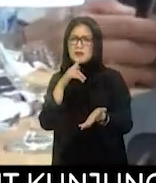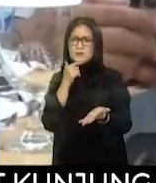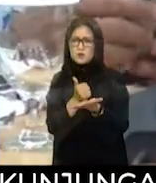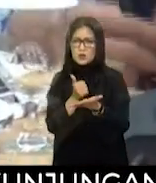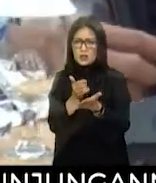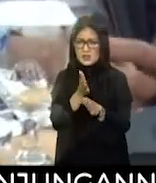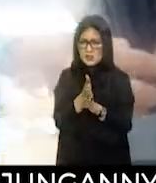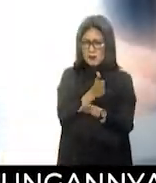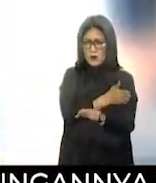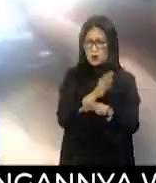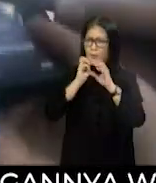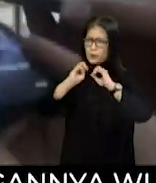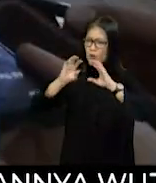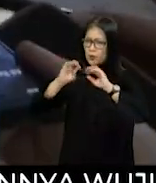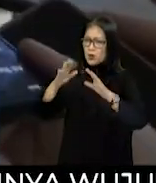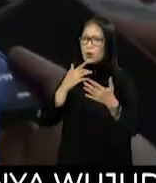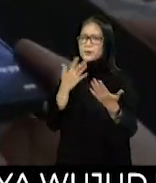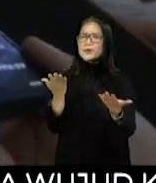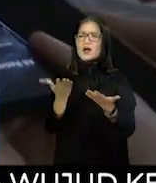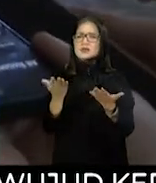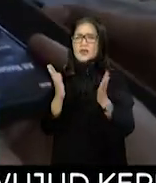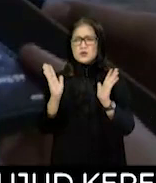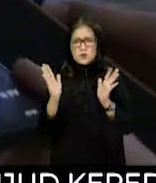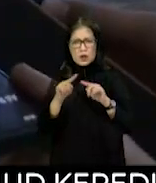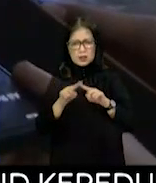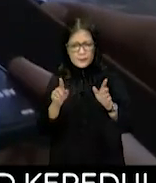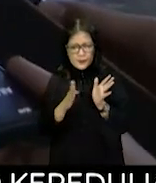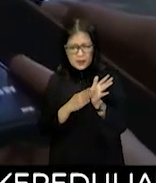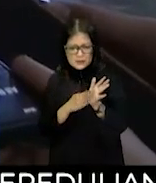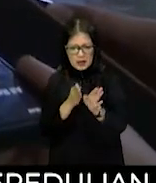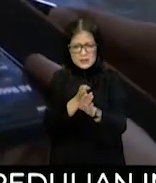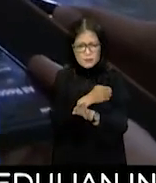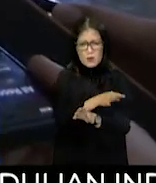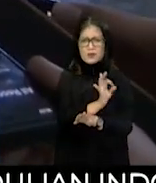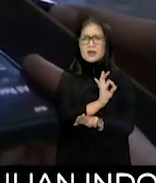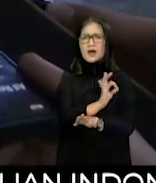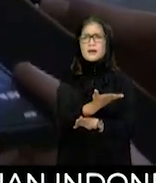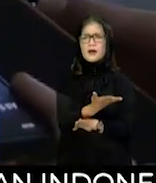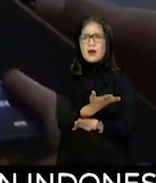pernah ada masalah klo dari promo ilmu oleh saya sebagai manajer operasional